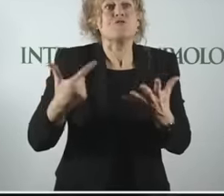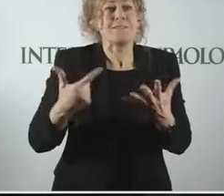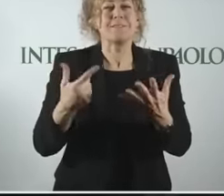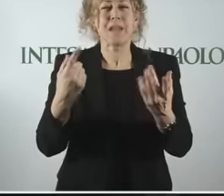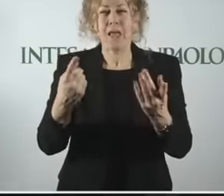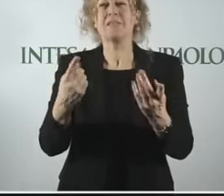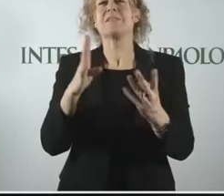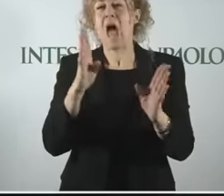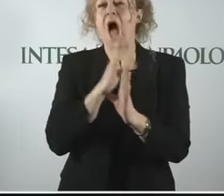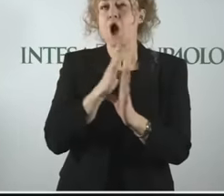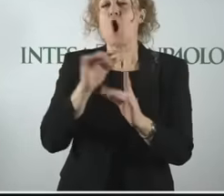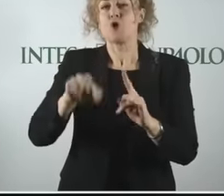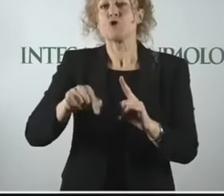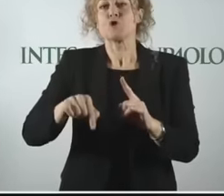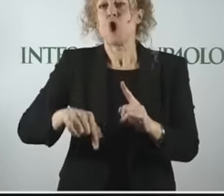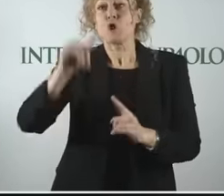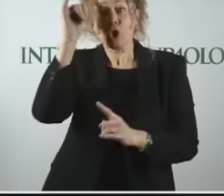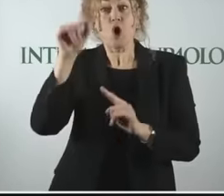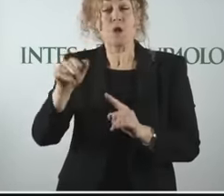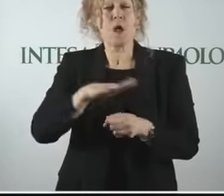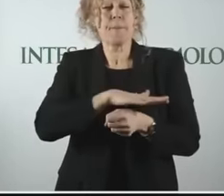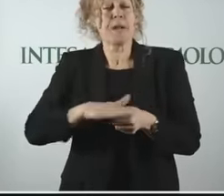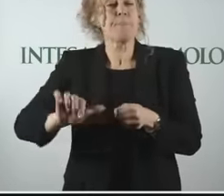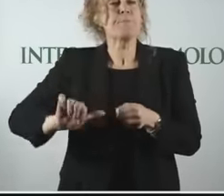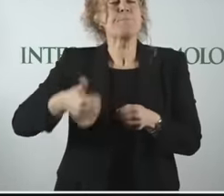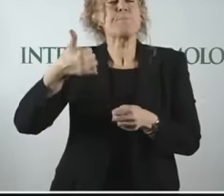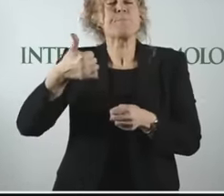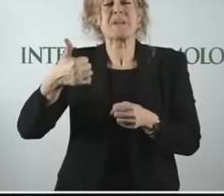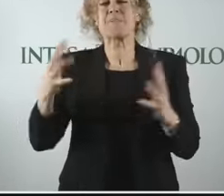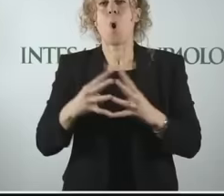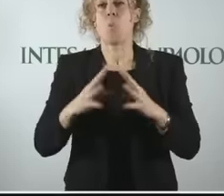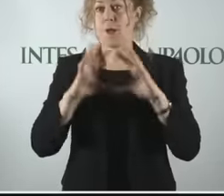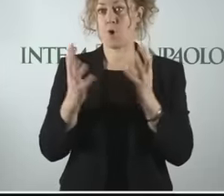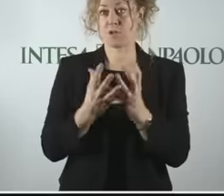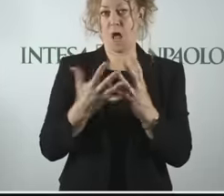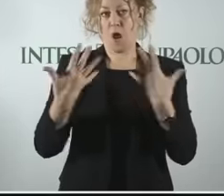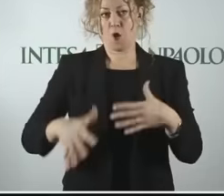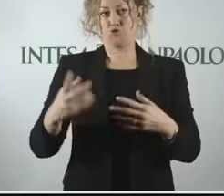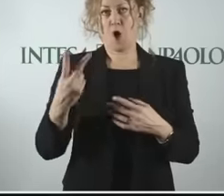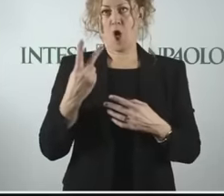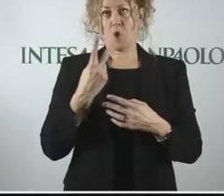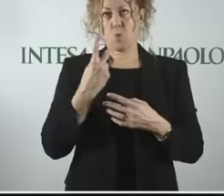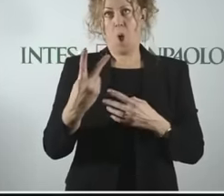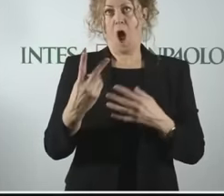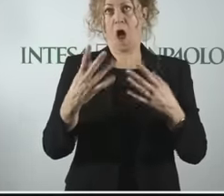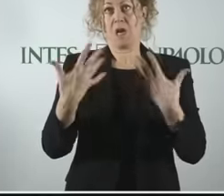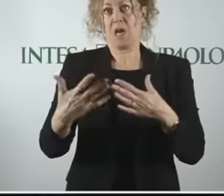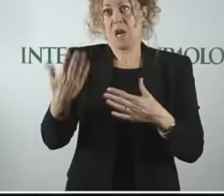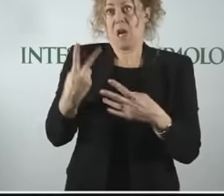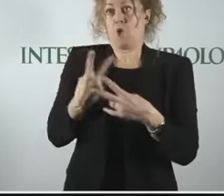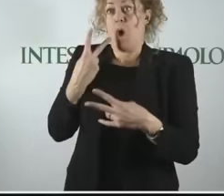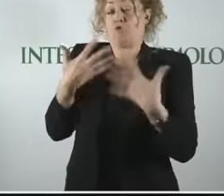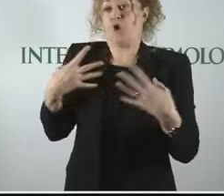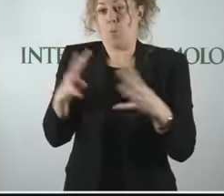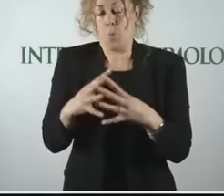osto 1917 piena Prima Guerra Mondiale Noi siamo entrati in guerra già da più di 2 anni sulla popolazione